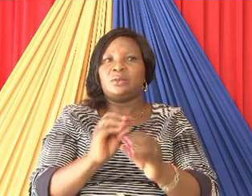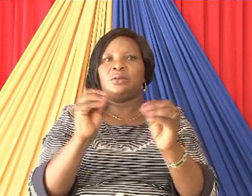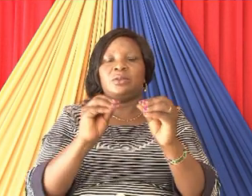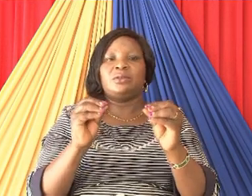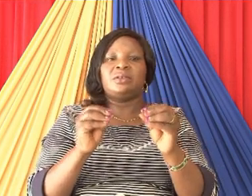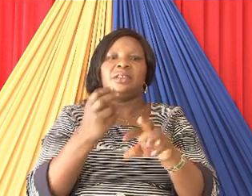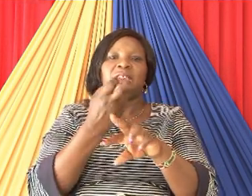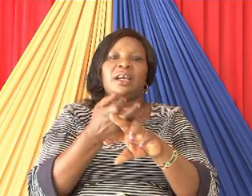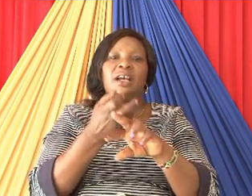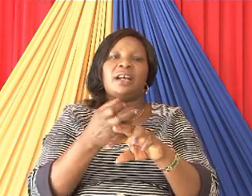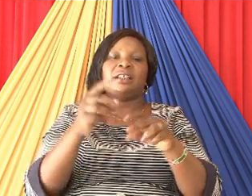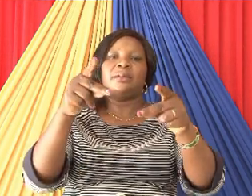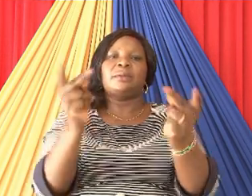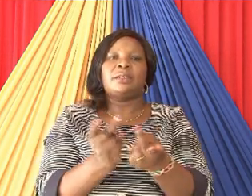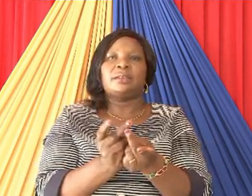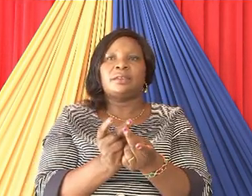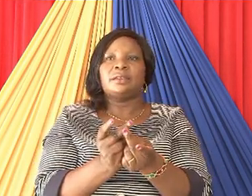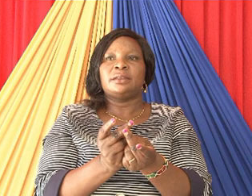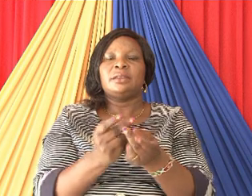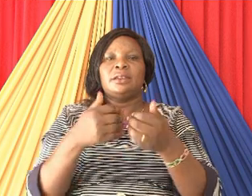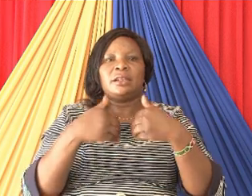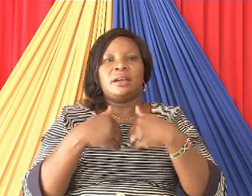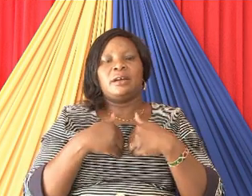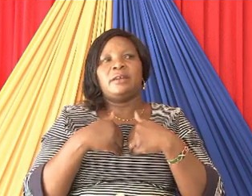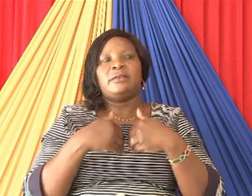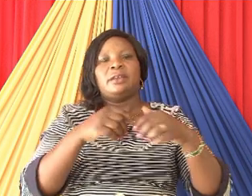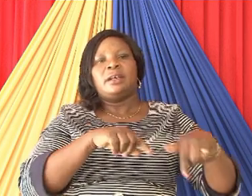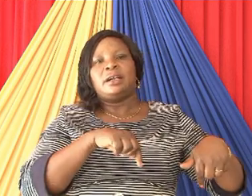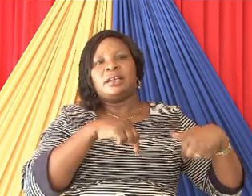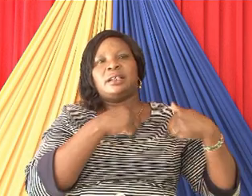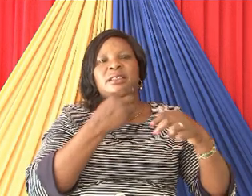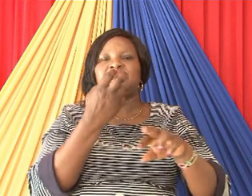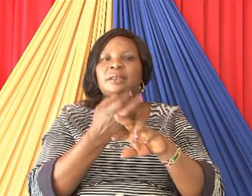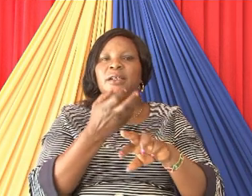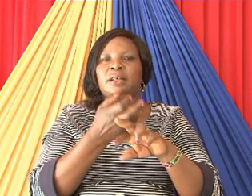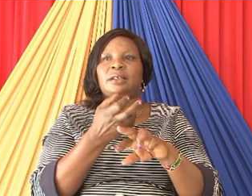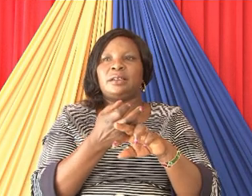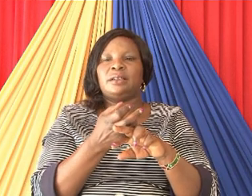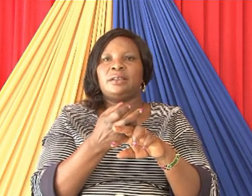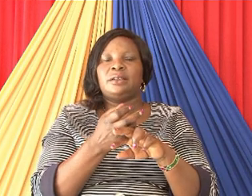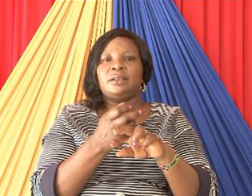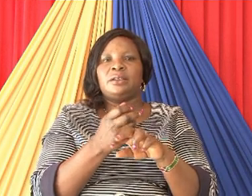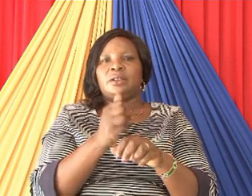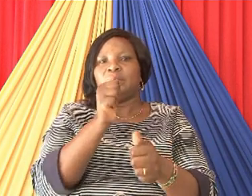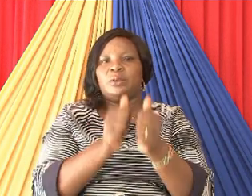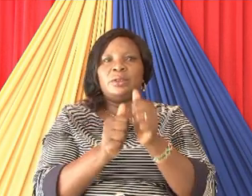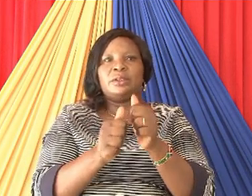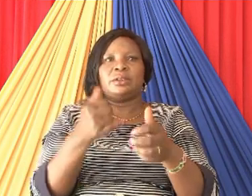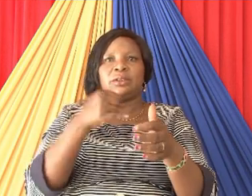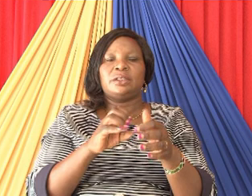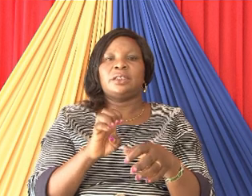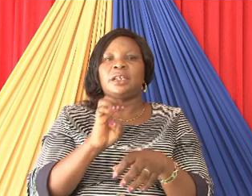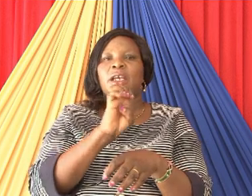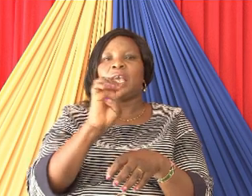pakuu. Kuna mioyo ambayo ni migumu, a hard heart, ambayo inaorodheshwa katika Ezekieli